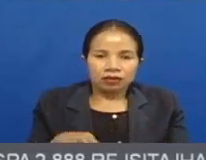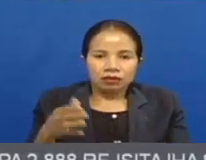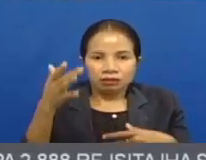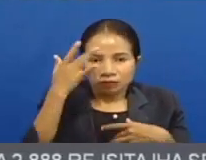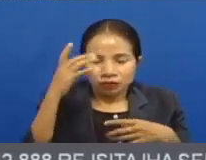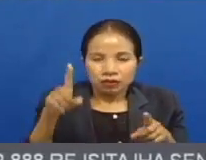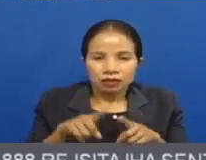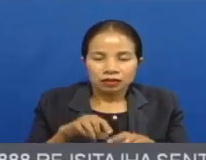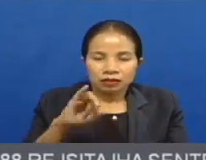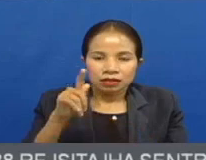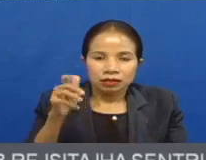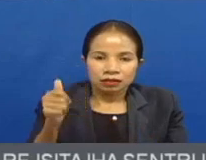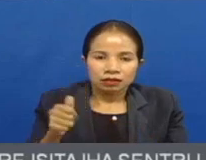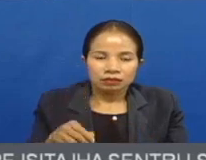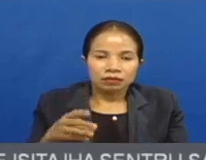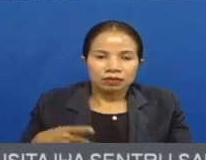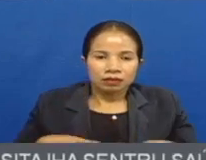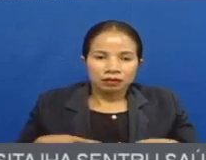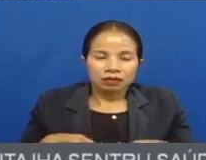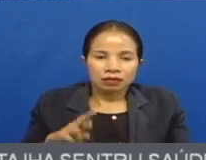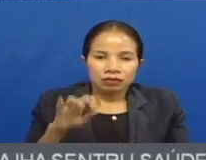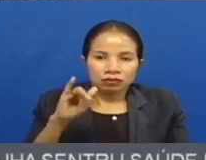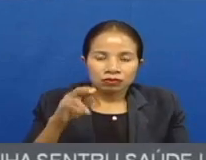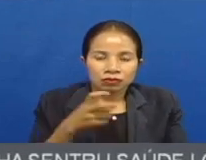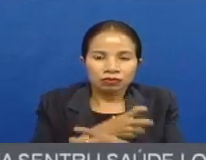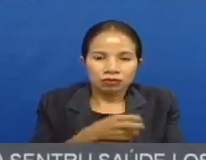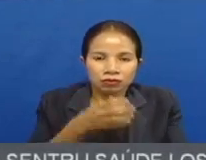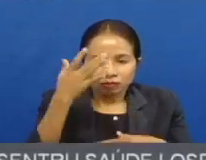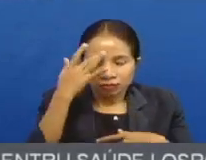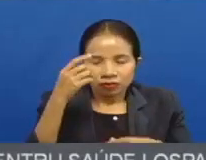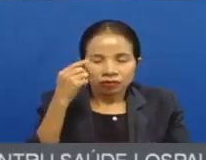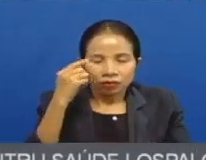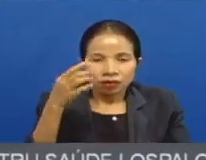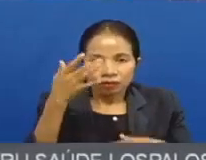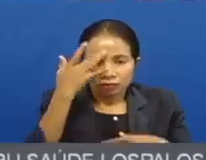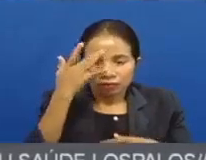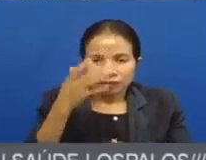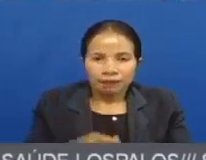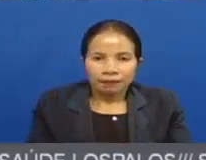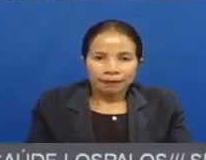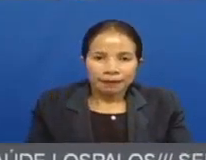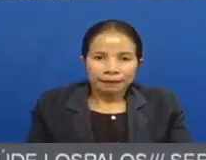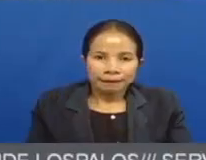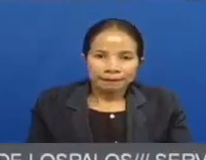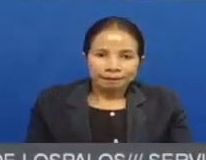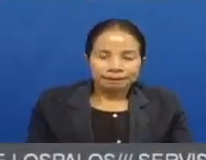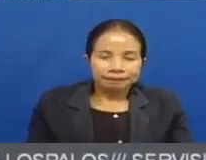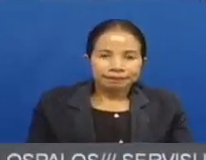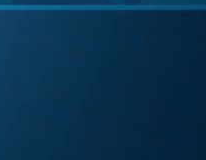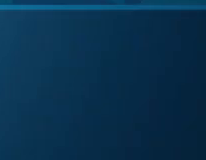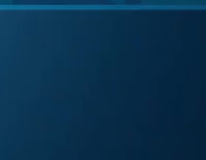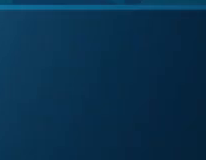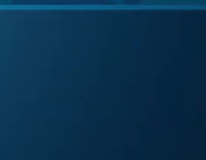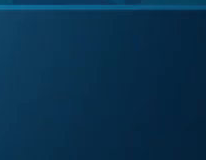moras hanesan ispa, diaria ruin moras, no mata moras. Husi we kusi, ezidu nono